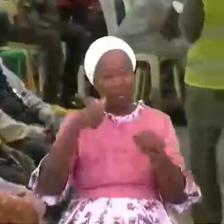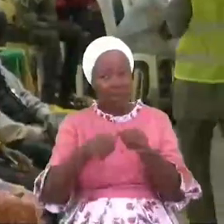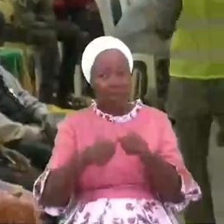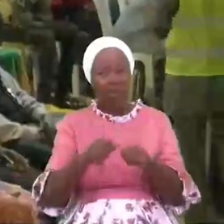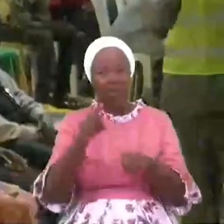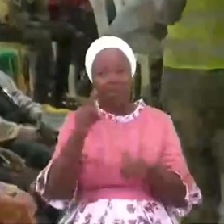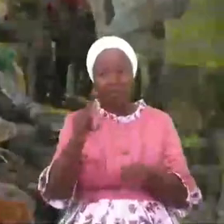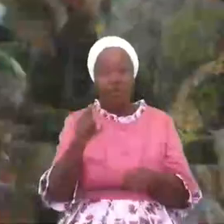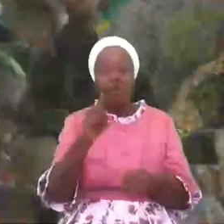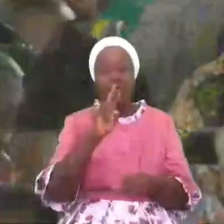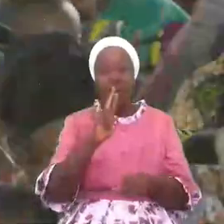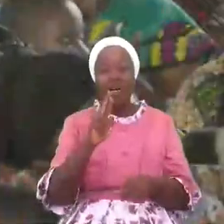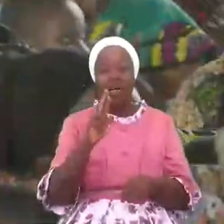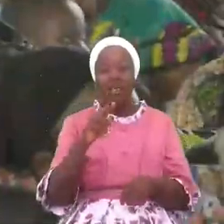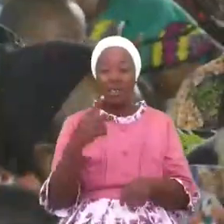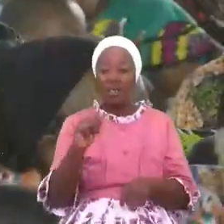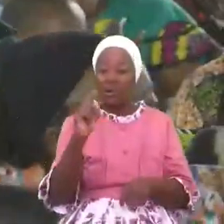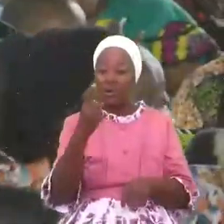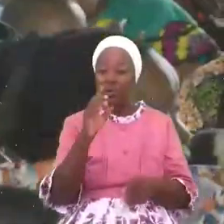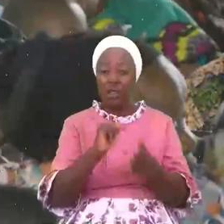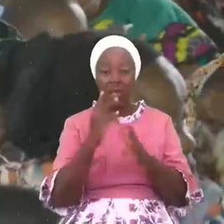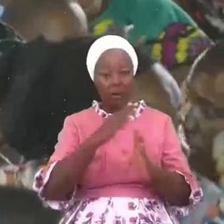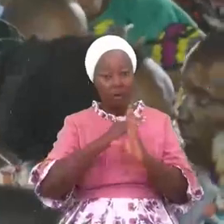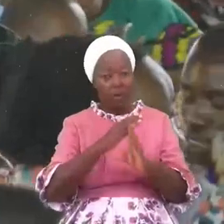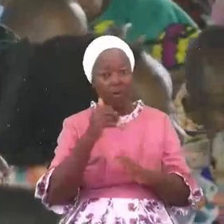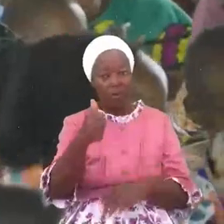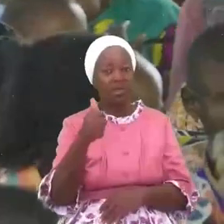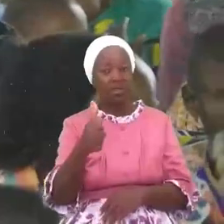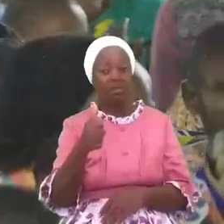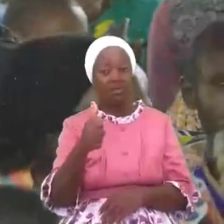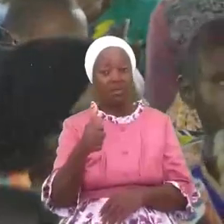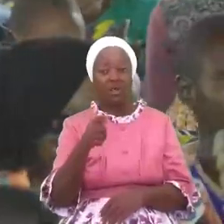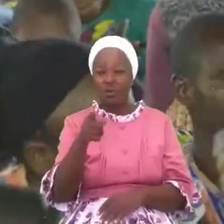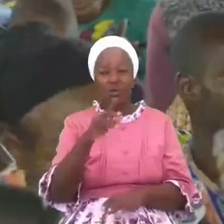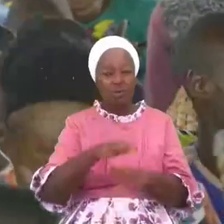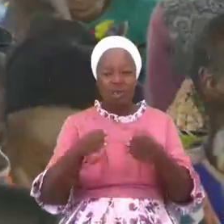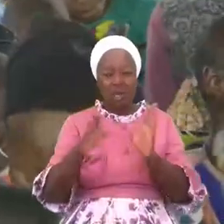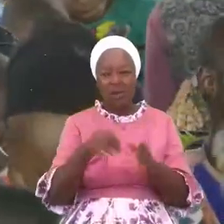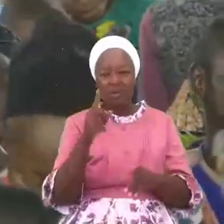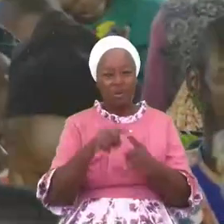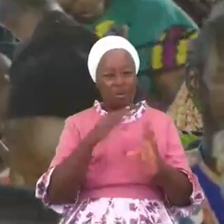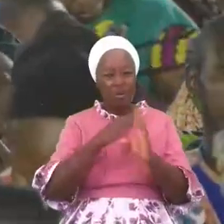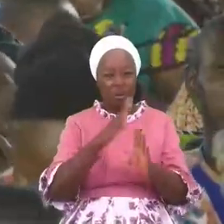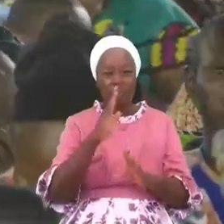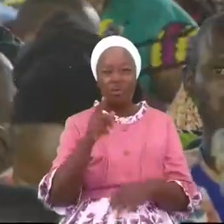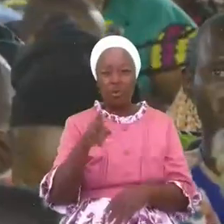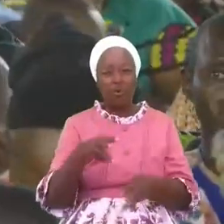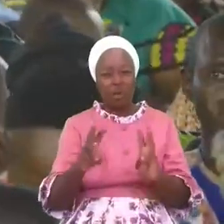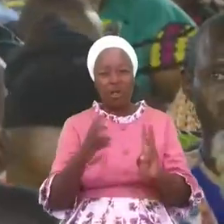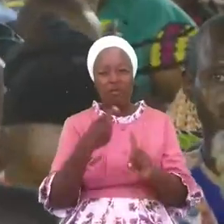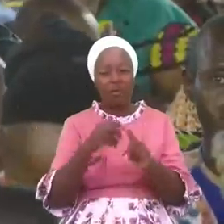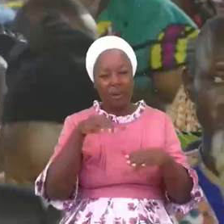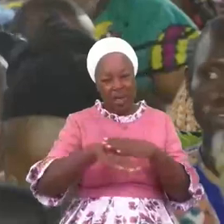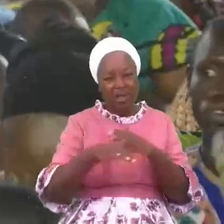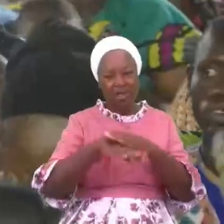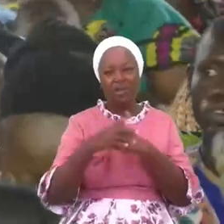Occupons-nous rapidement de ceux-là qui ont donné leur vie au Seigneur. Qui ont donné leur vie au Seigneur. Aidez-les à remplir les fiches et formulaires pour ceux qui